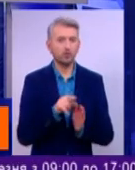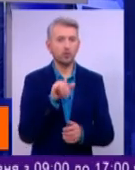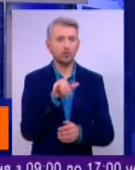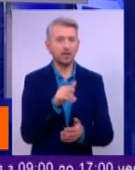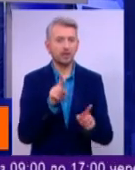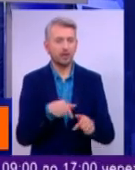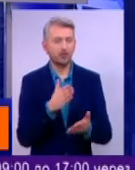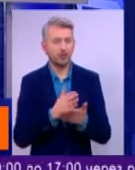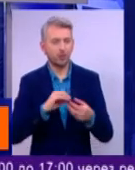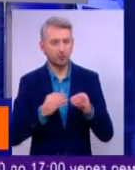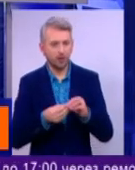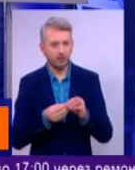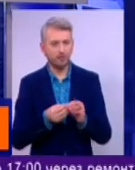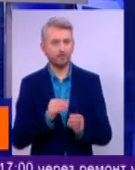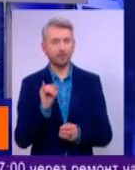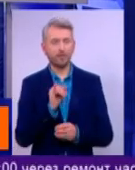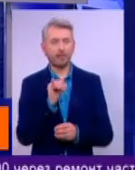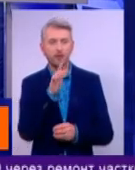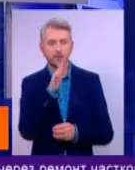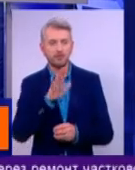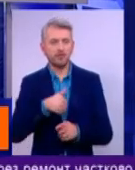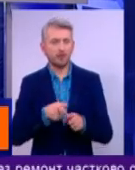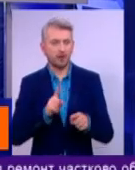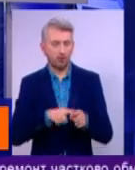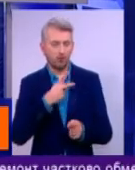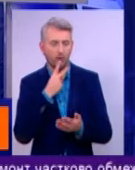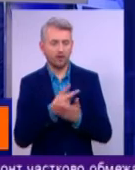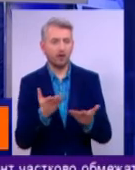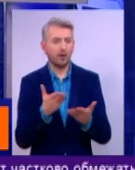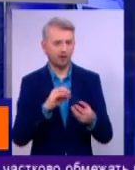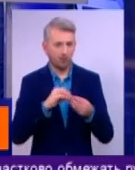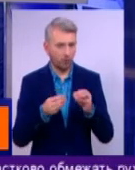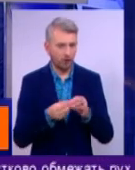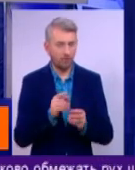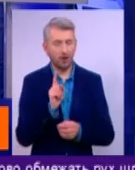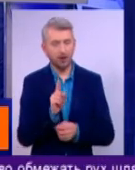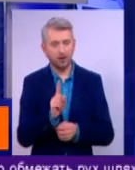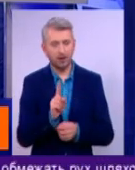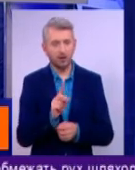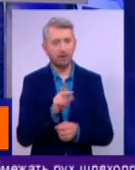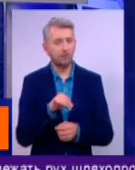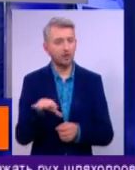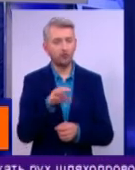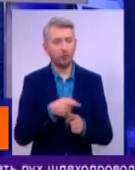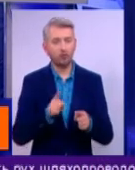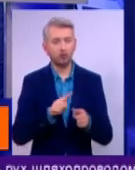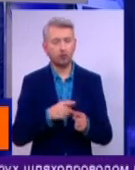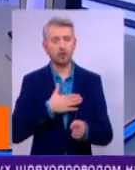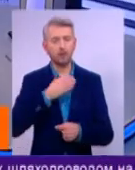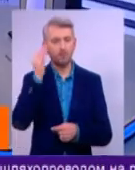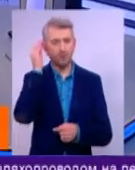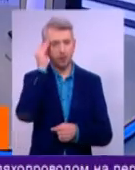є проблеми. І часи після цього вже показали, які саме. Але при всьому цьому, на мій